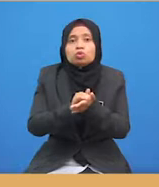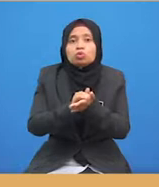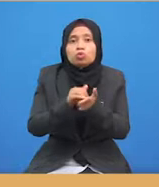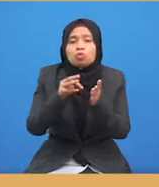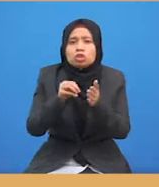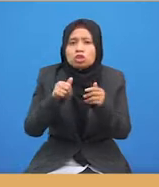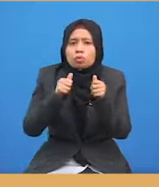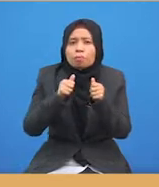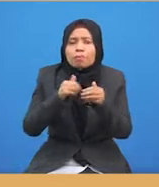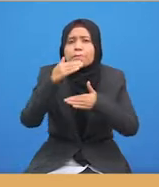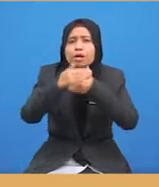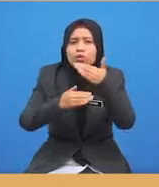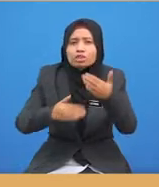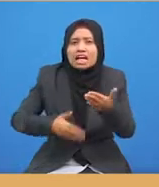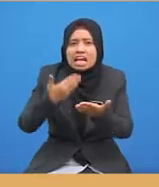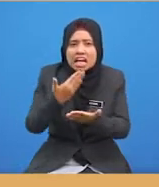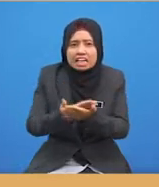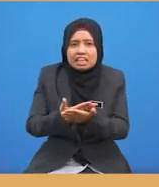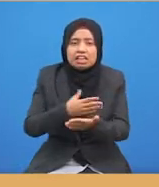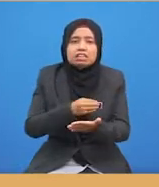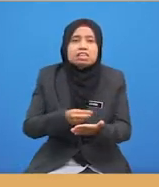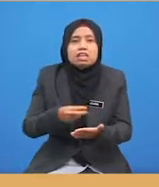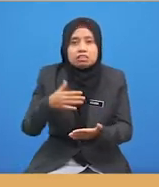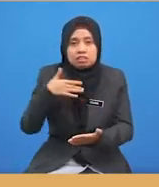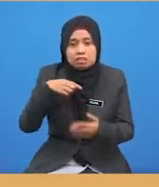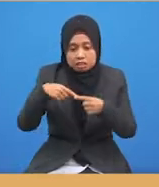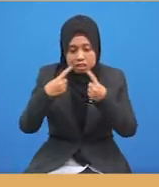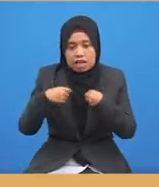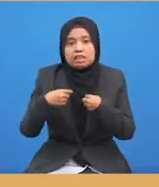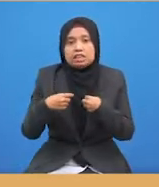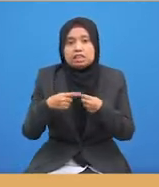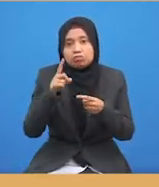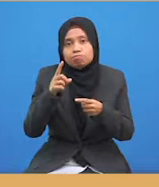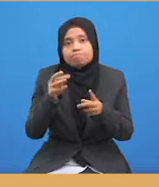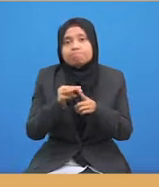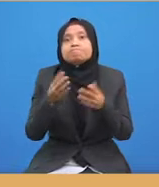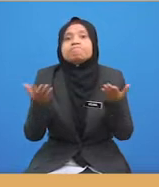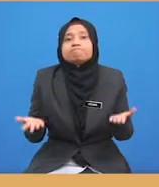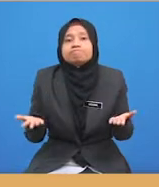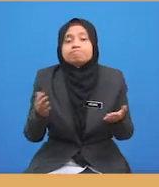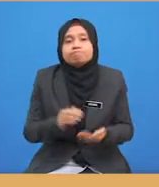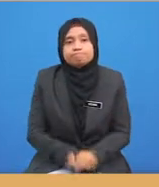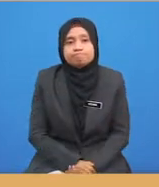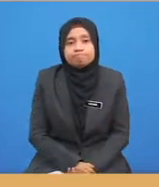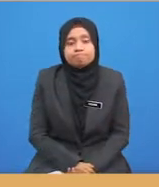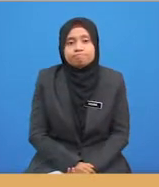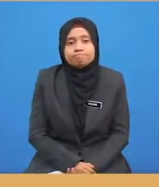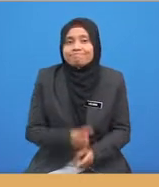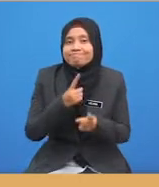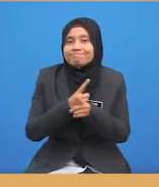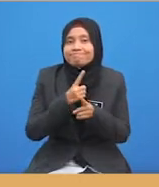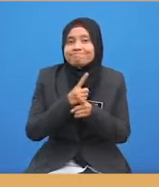pembangunan lahiriah dan rohaniah. Satu markah. Jawapannya?